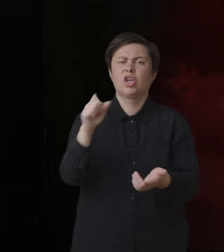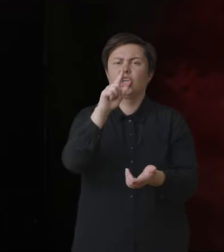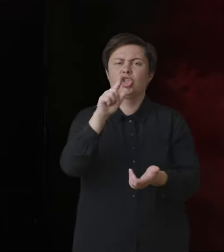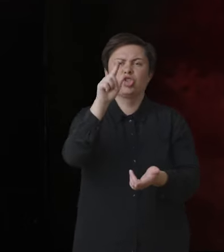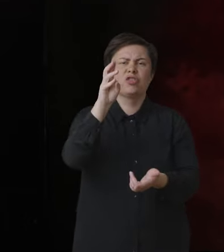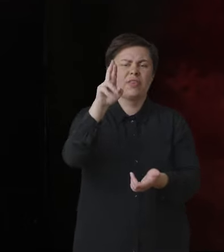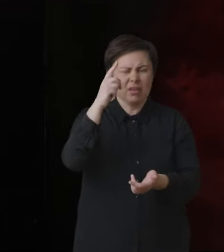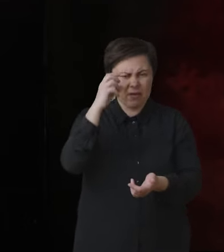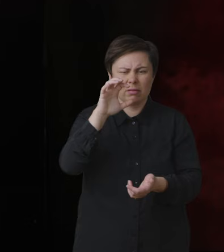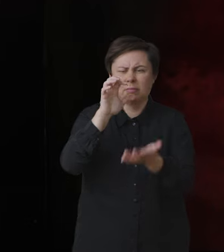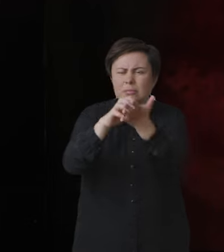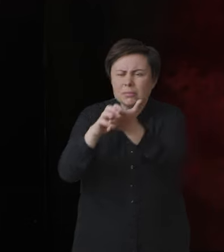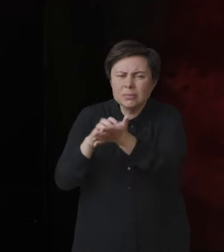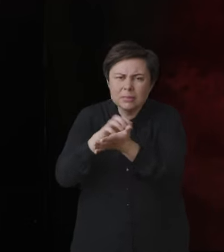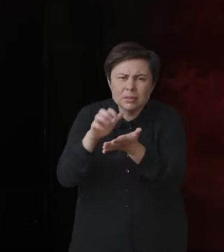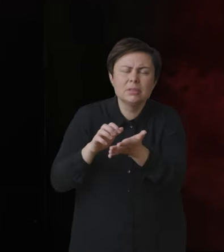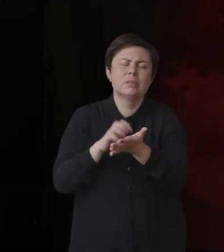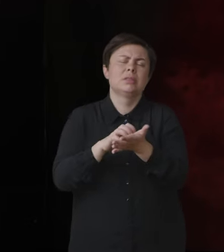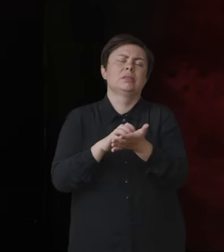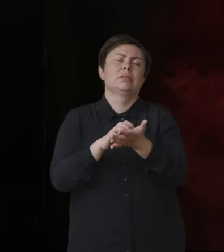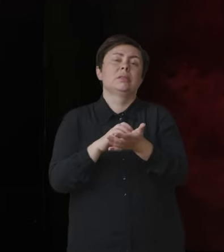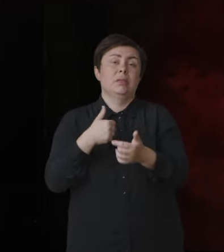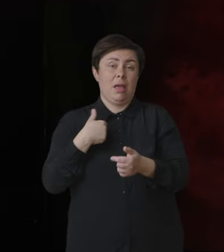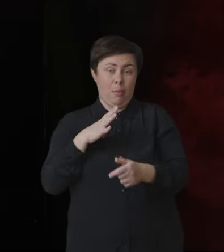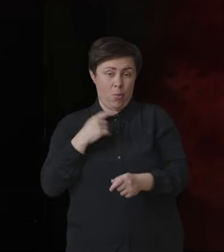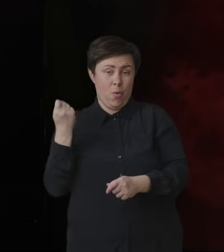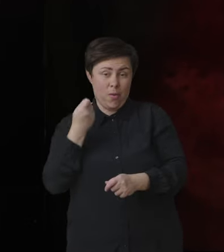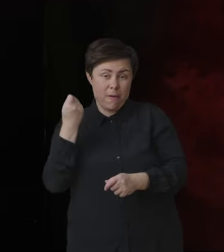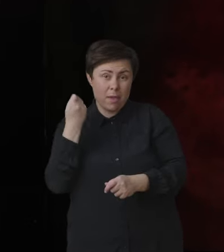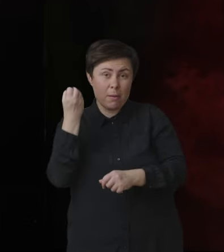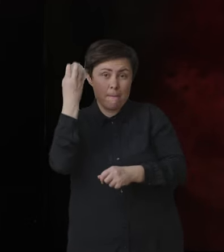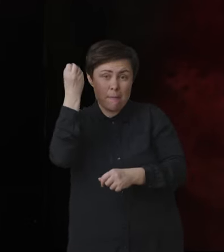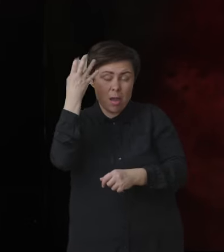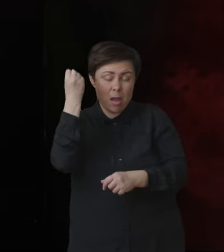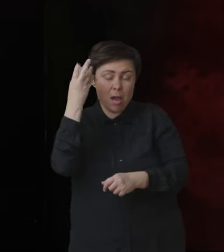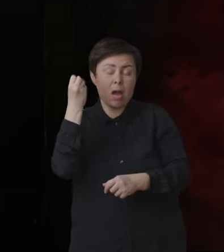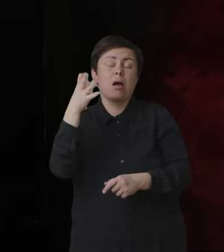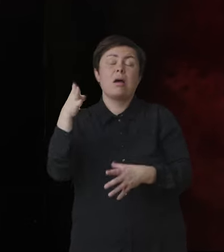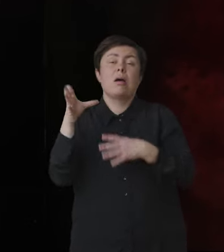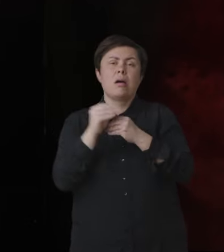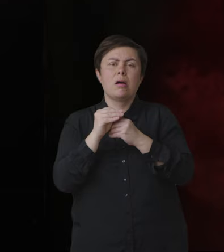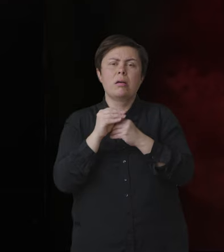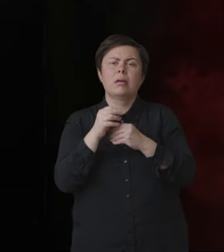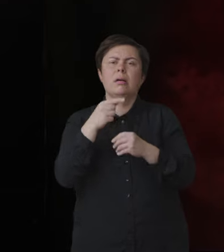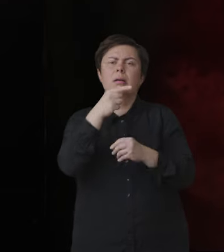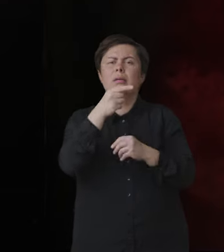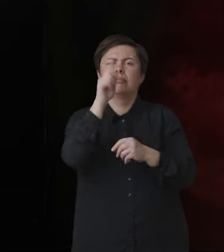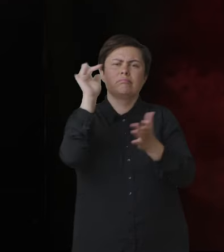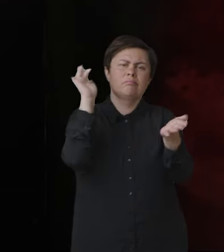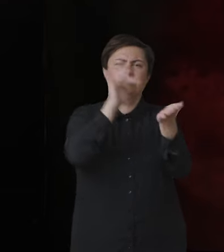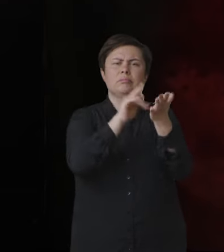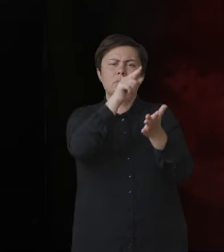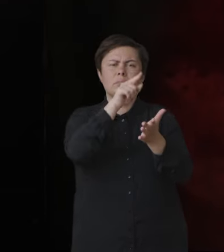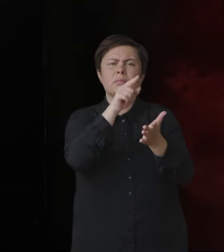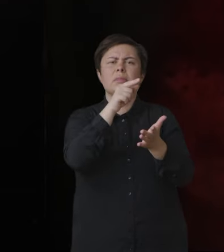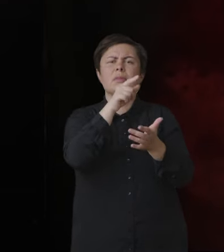żwir, bo jak już jeździłem na parowozie, to żeśmy jeździli do Niwnic i